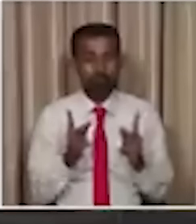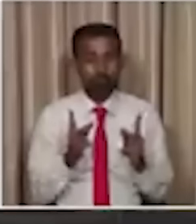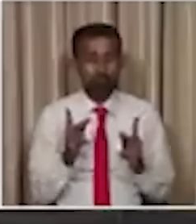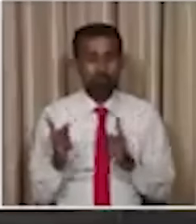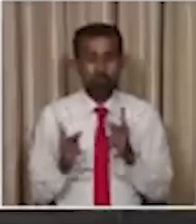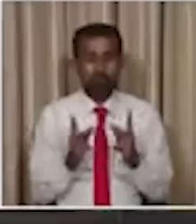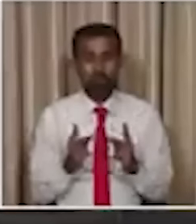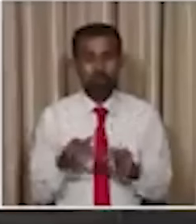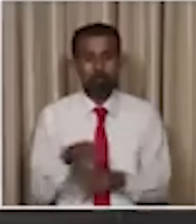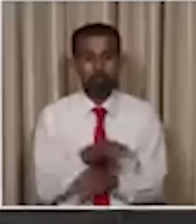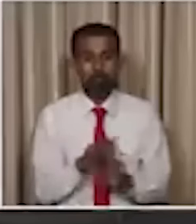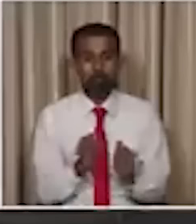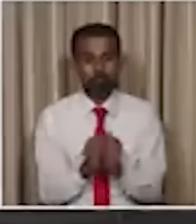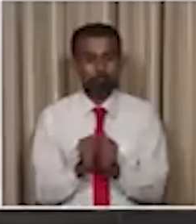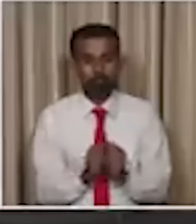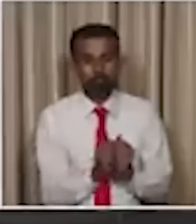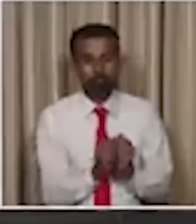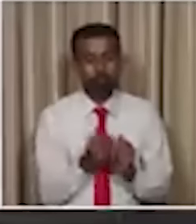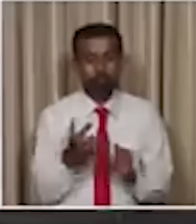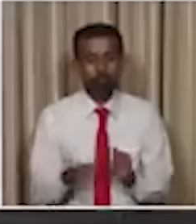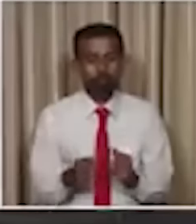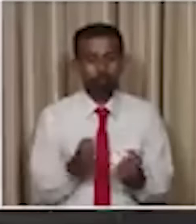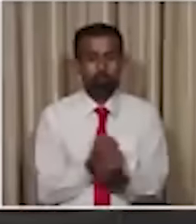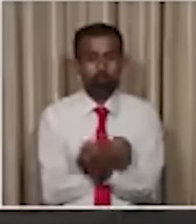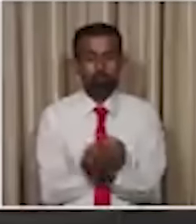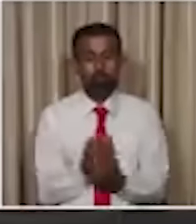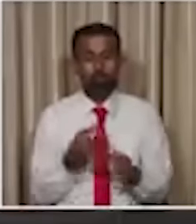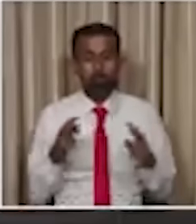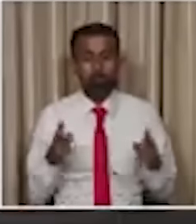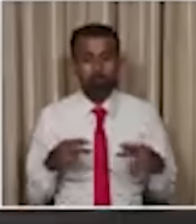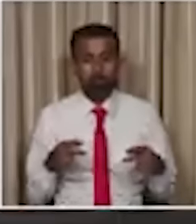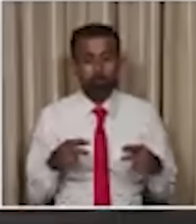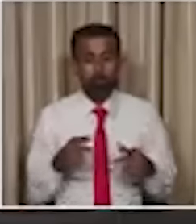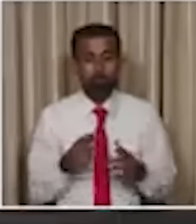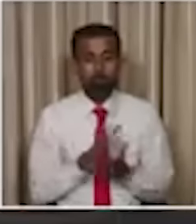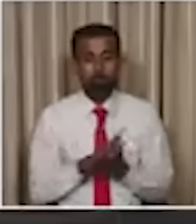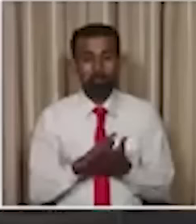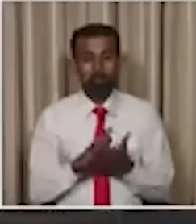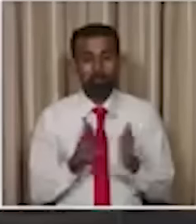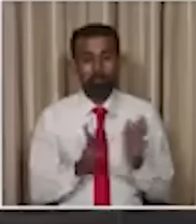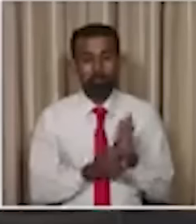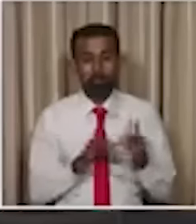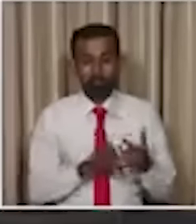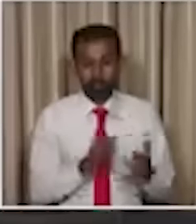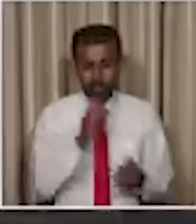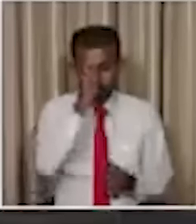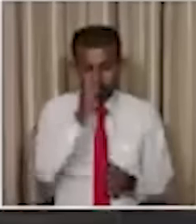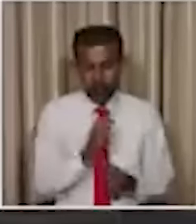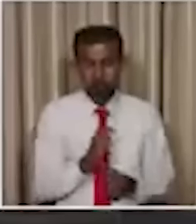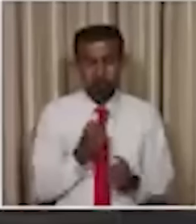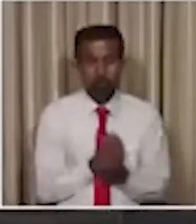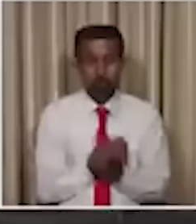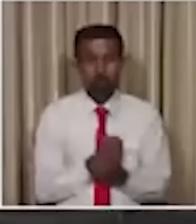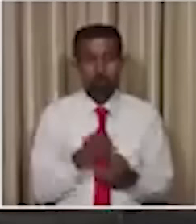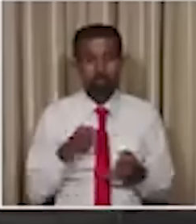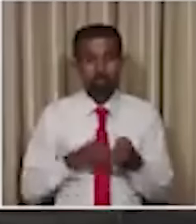සංචාර කොට්ටාසේ රාජකාරි සිදු කළ පොලිස් පරීක්ෂක HVS ගාමිනී සහ